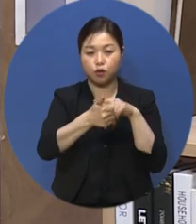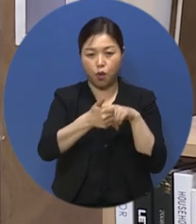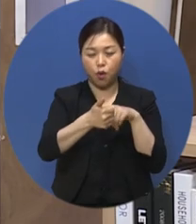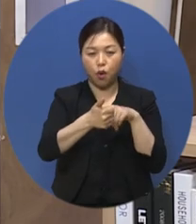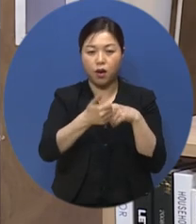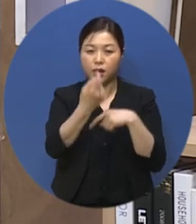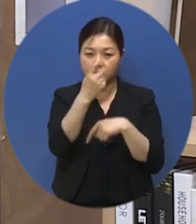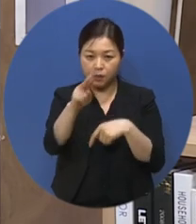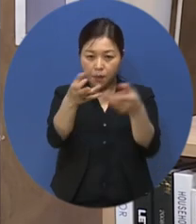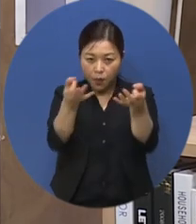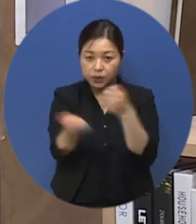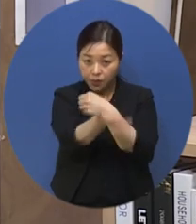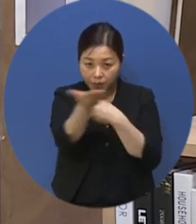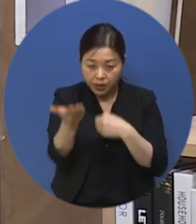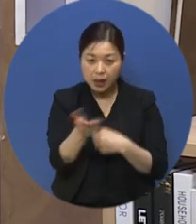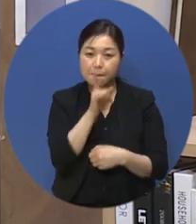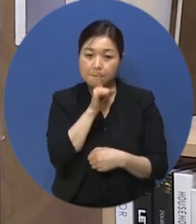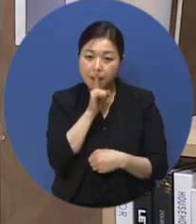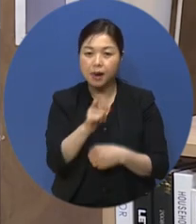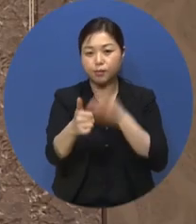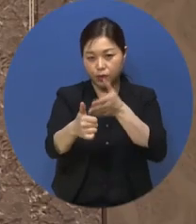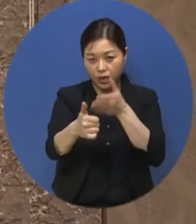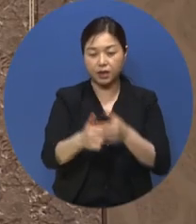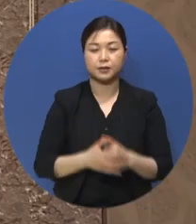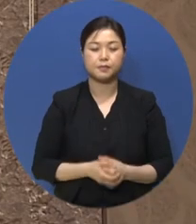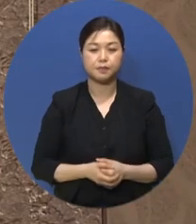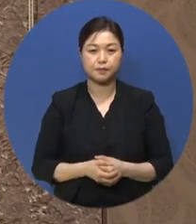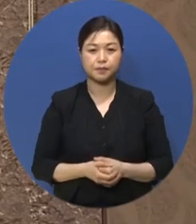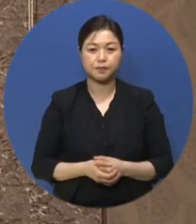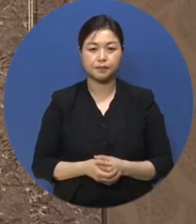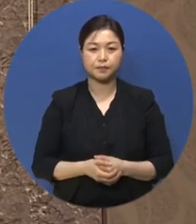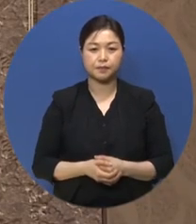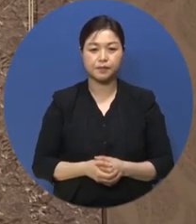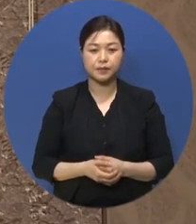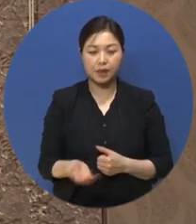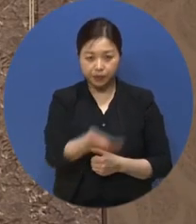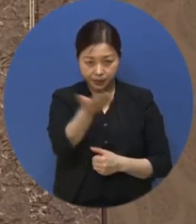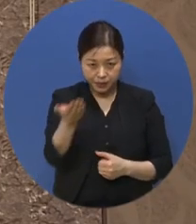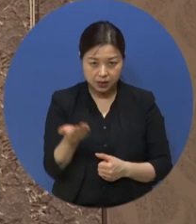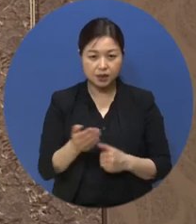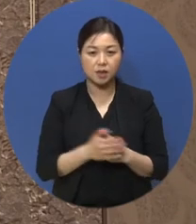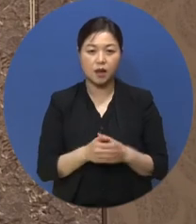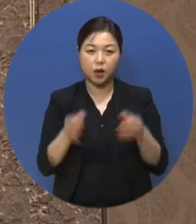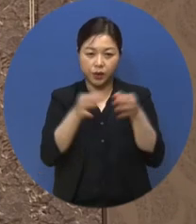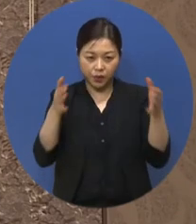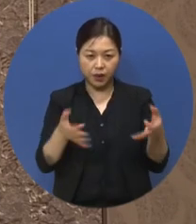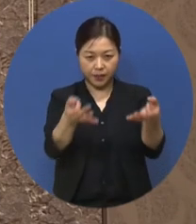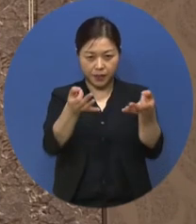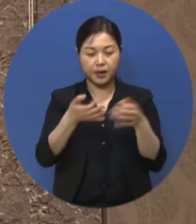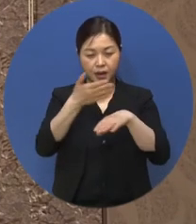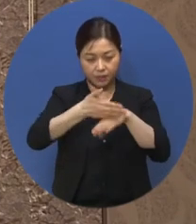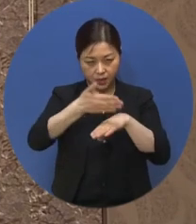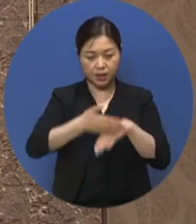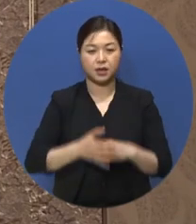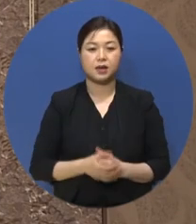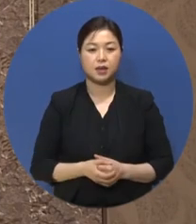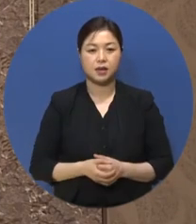마지막으로 시청자분들께 한 말씀 해주시죠. 네. 시민 여러분 장시간 동안 이렇게 시청해 주셔서 너무